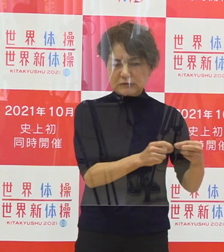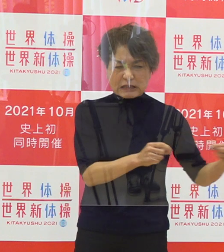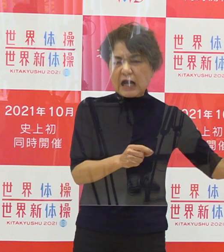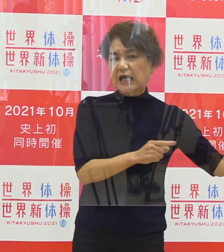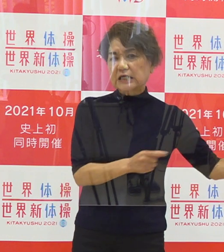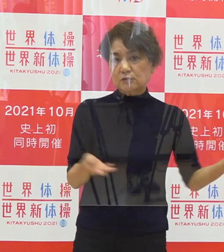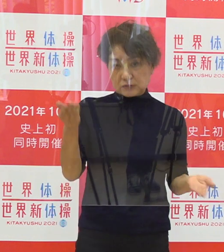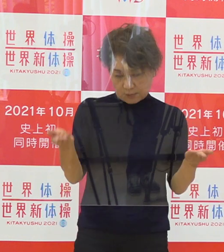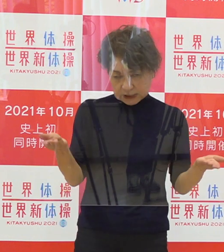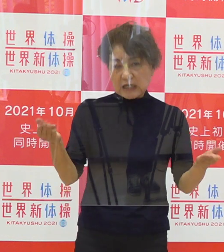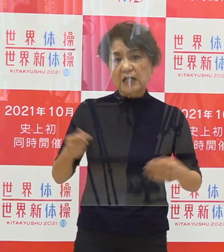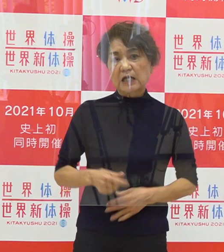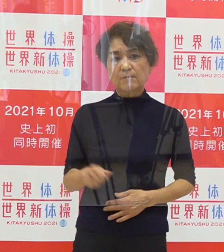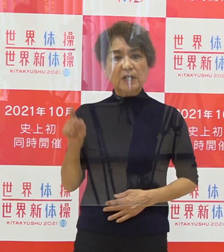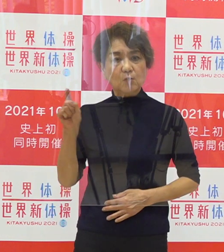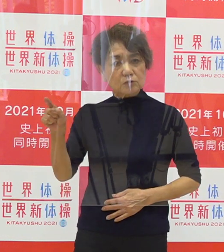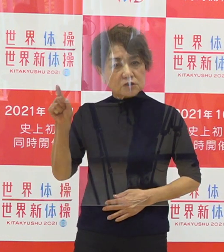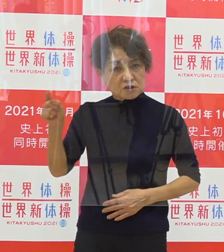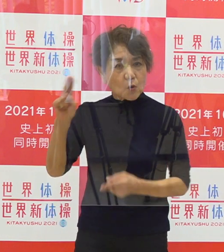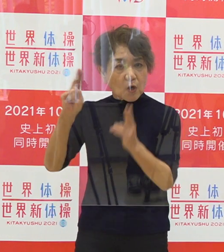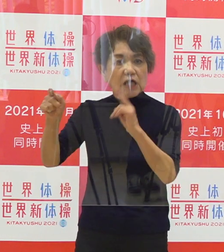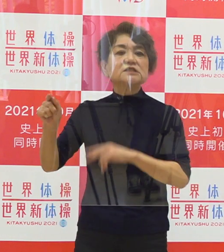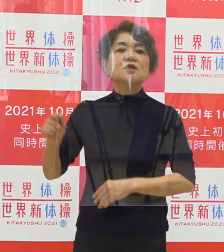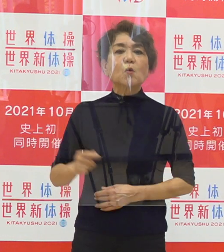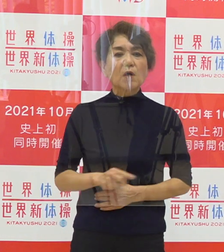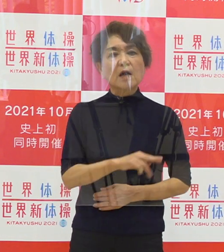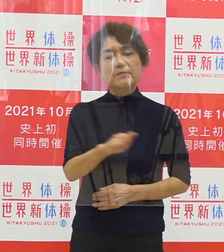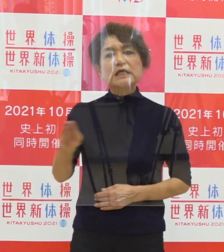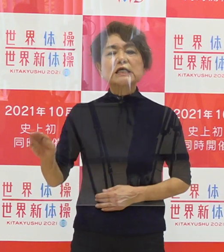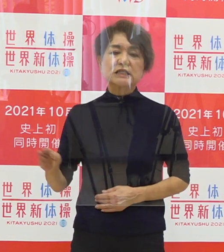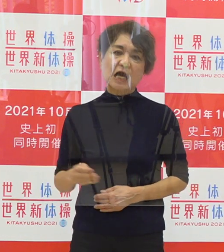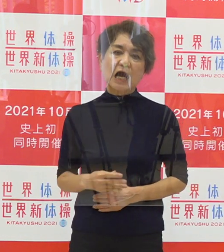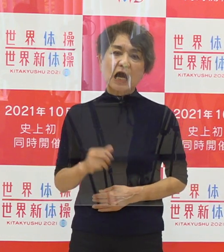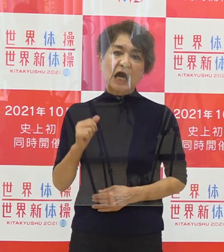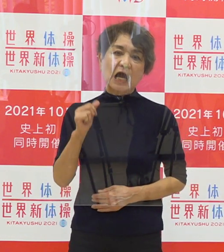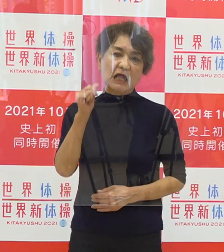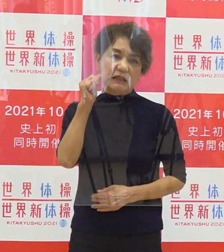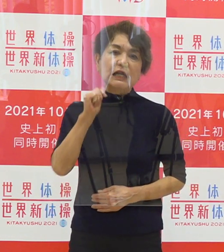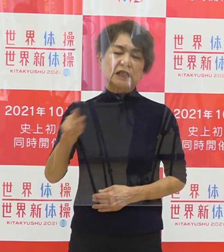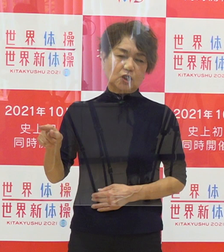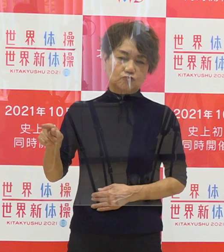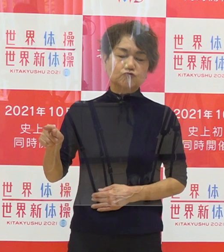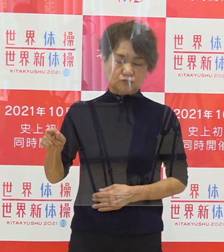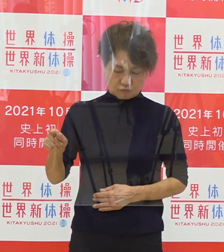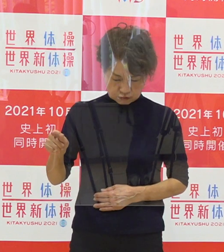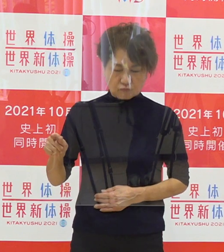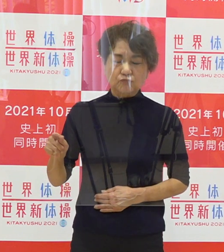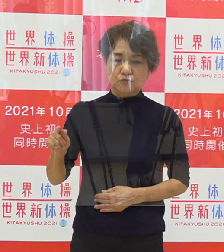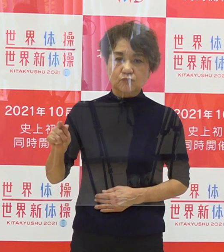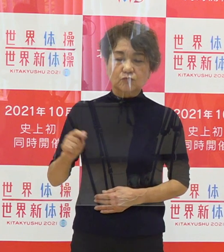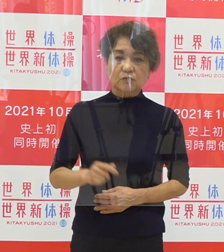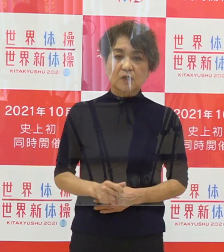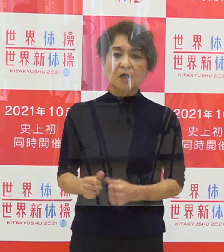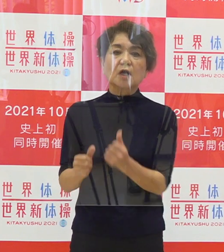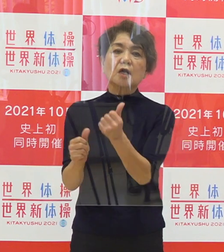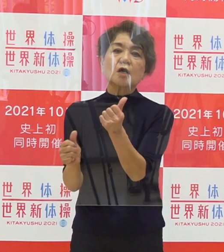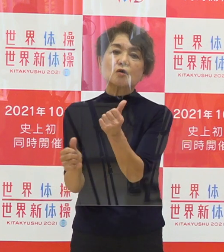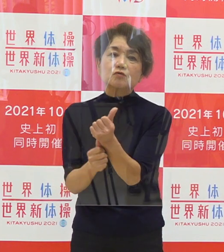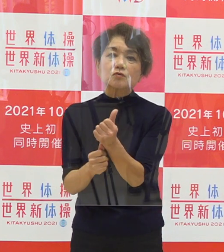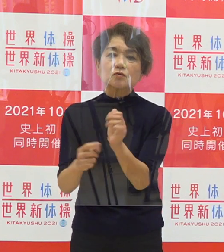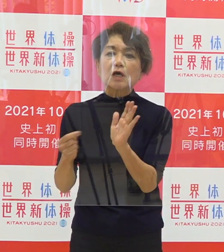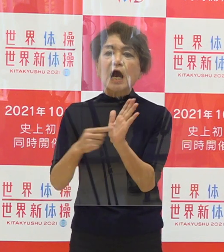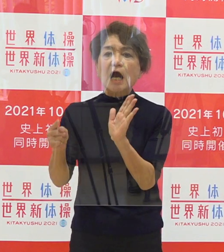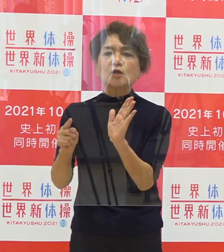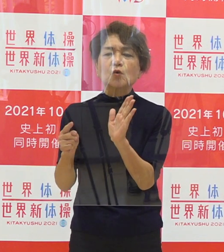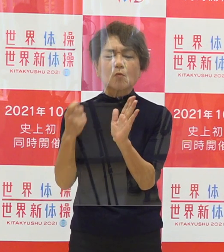やはりファイザーの方が馴染みがあるといいますか、いろんな人が受けて副反応がどうであったかということは大変気にな